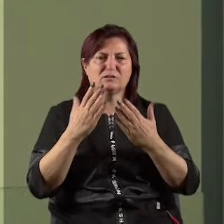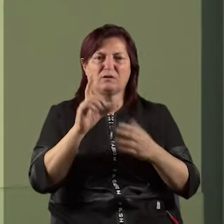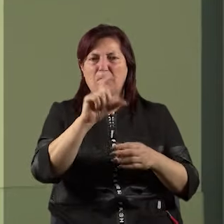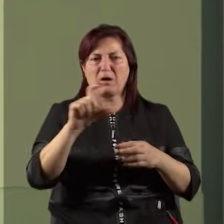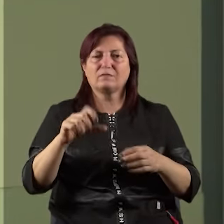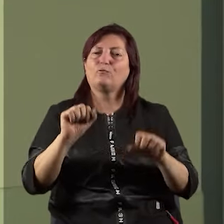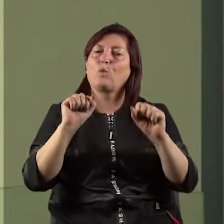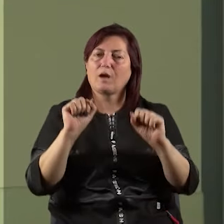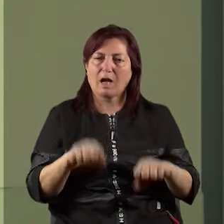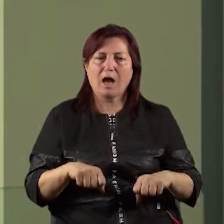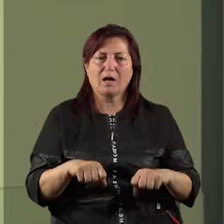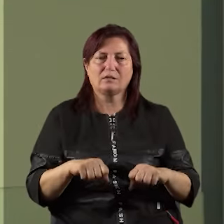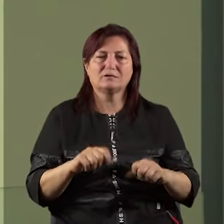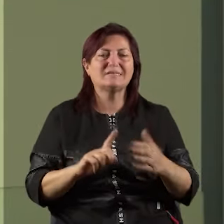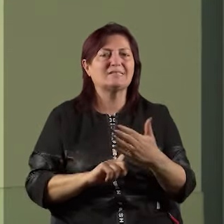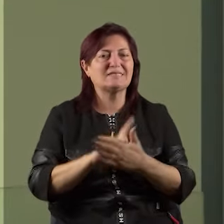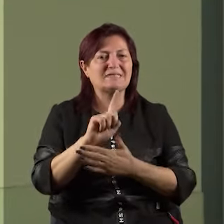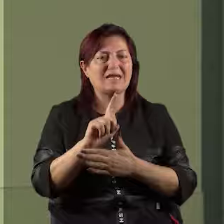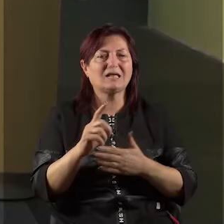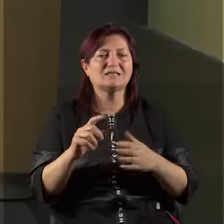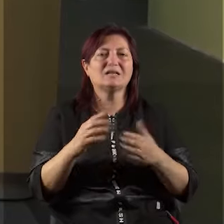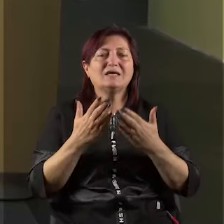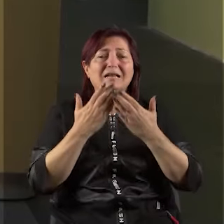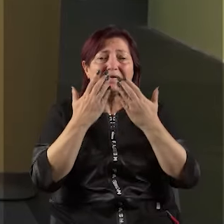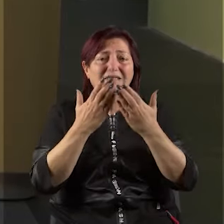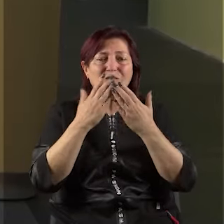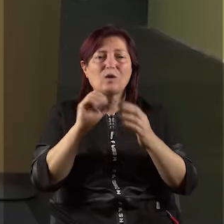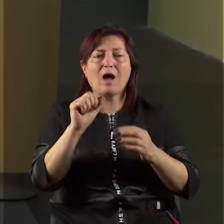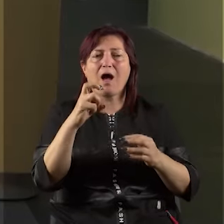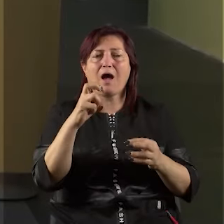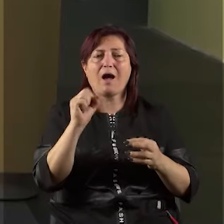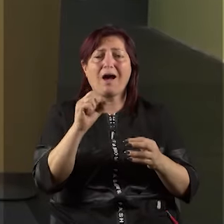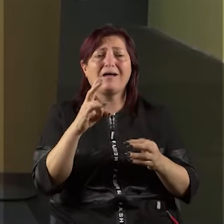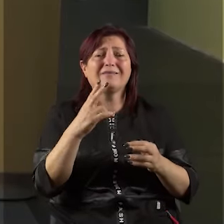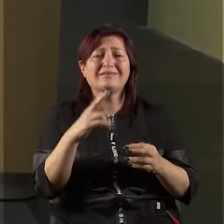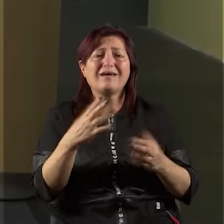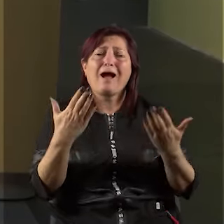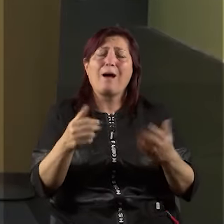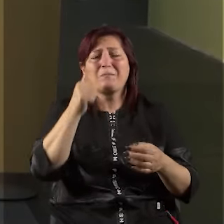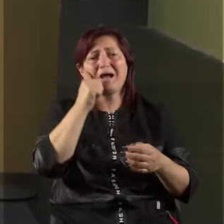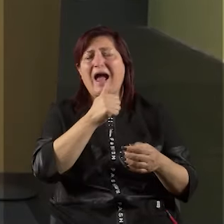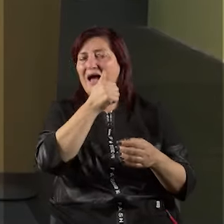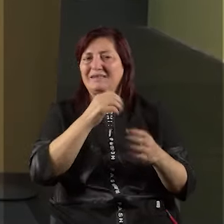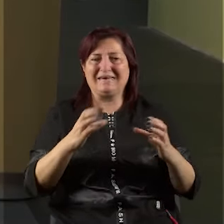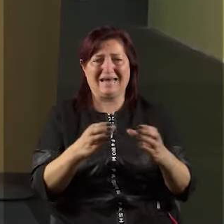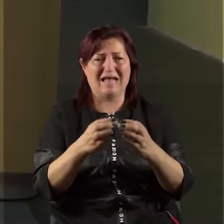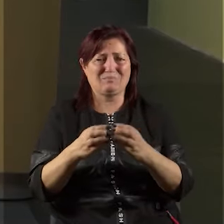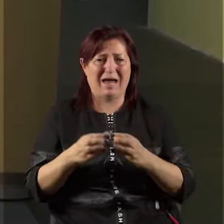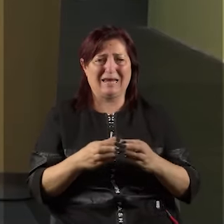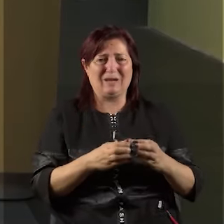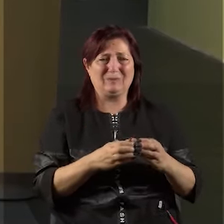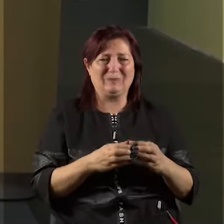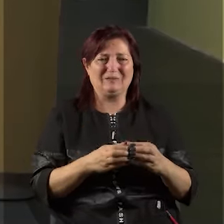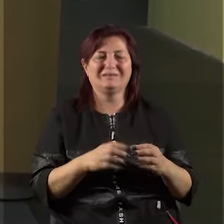որ կարելի է ստեղծել կամ ընթերցողների աղանդ կամ մի գաղտնի կազմակերպություն, այսպես ասելների դա